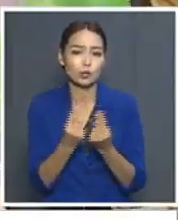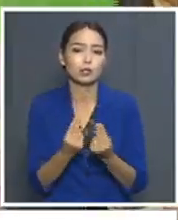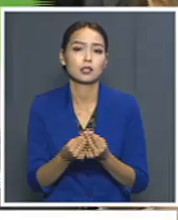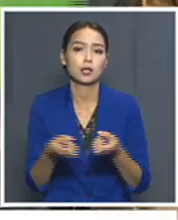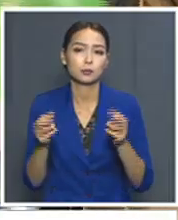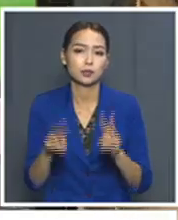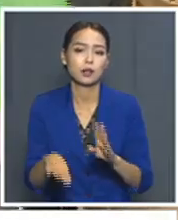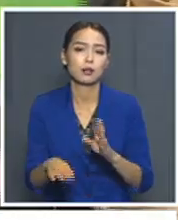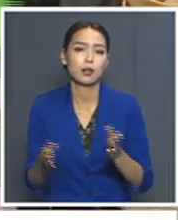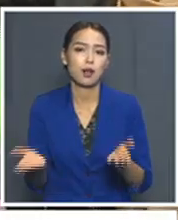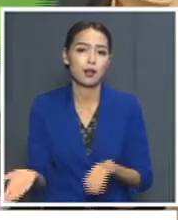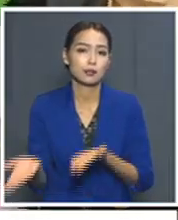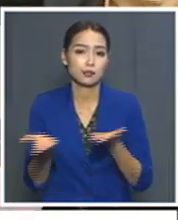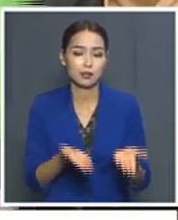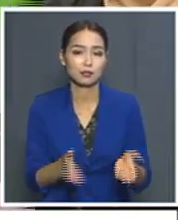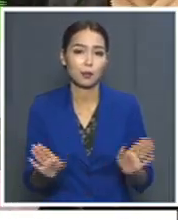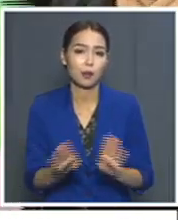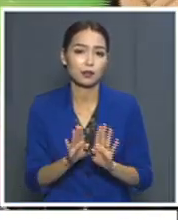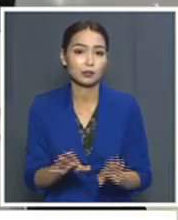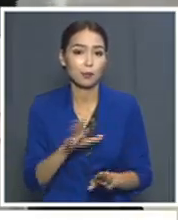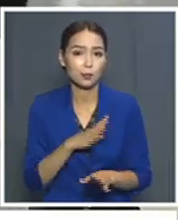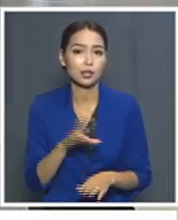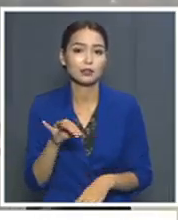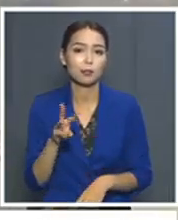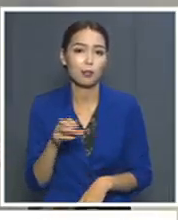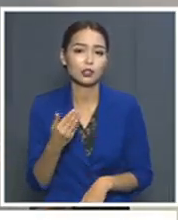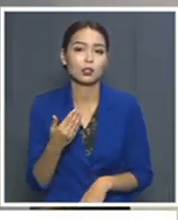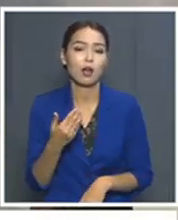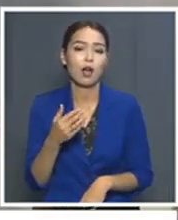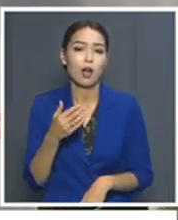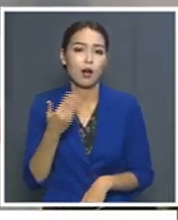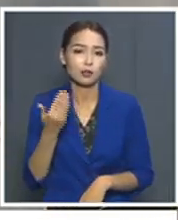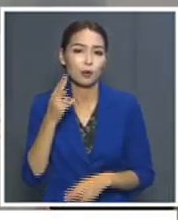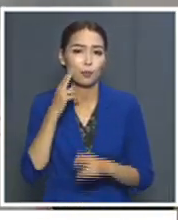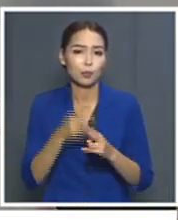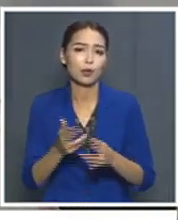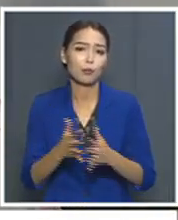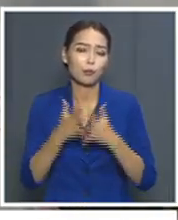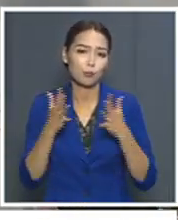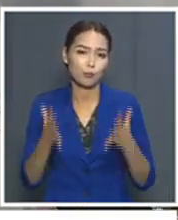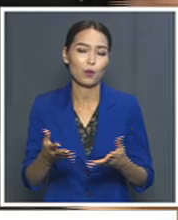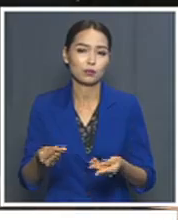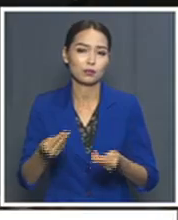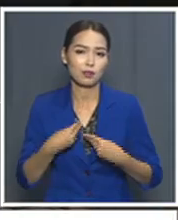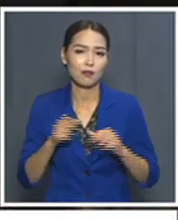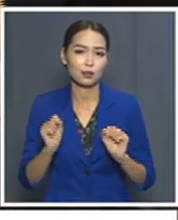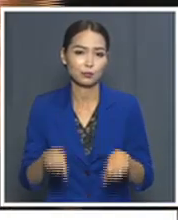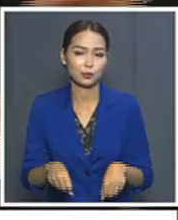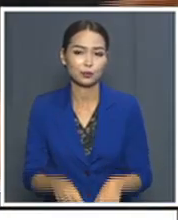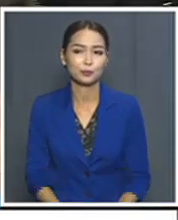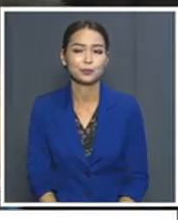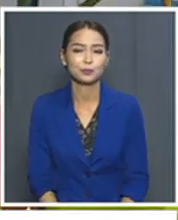концертінде ән шырқаған болатын. Ол Димаш ағам үлкен сахнаға шығуыма жол салды дейді.